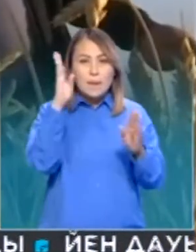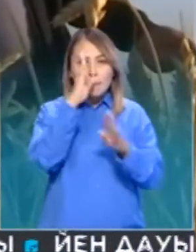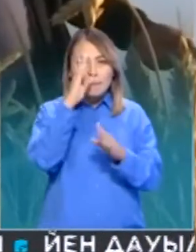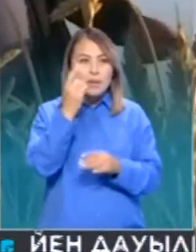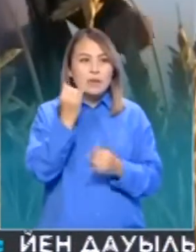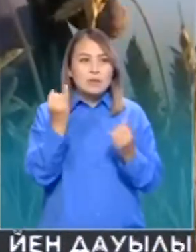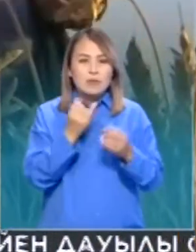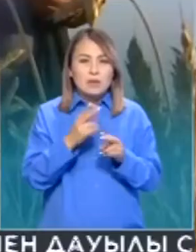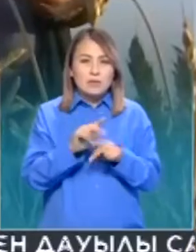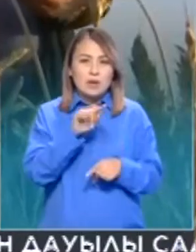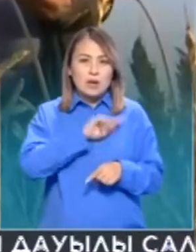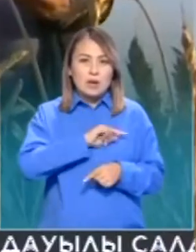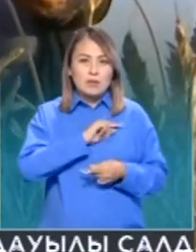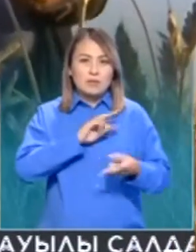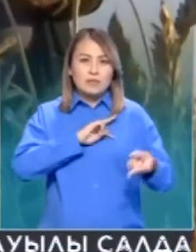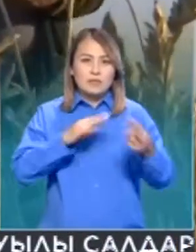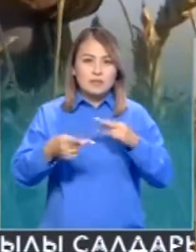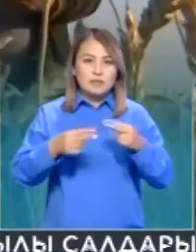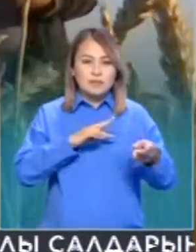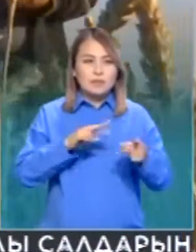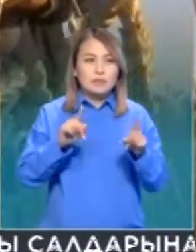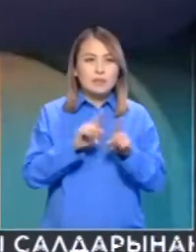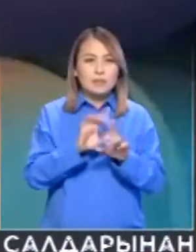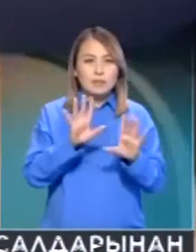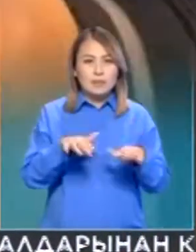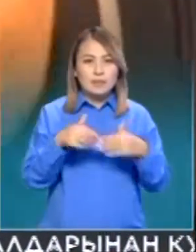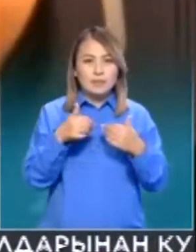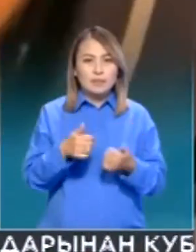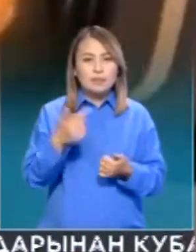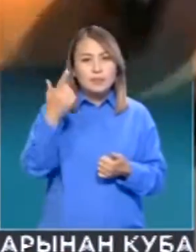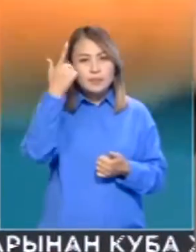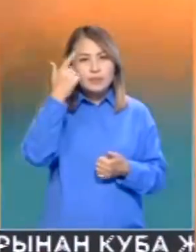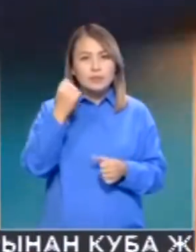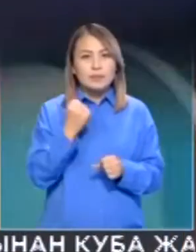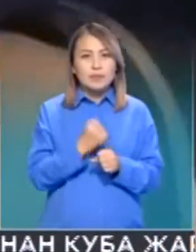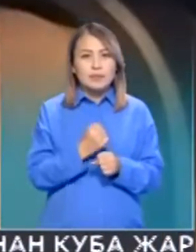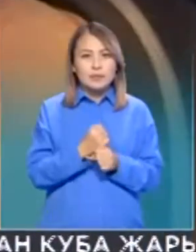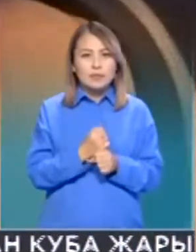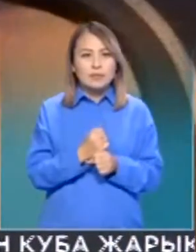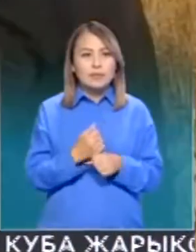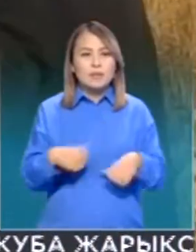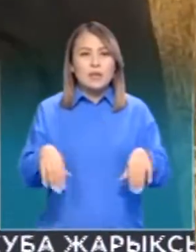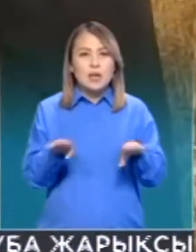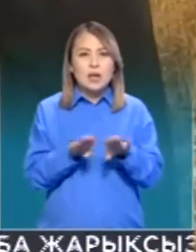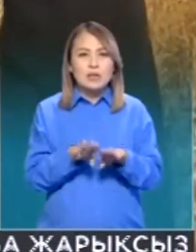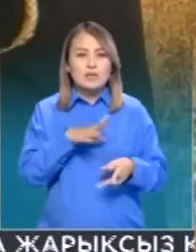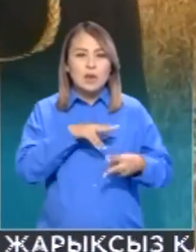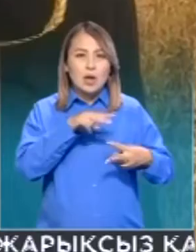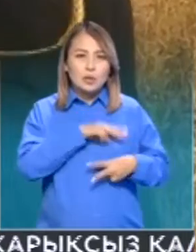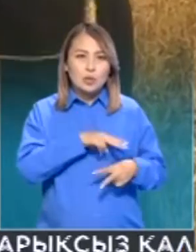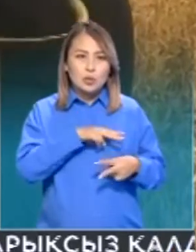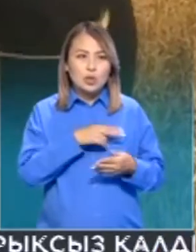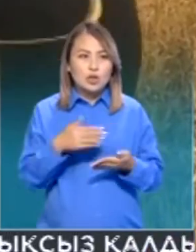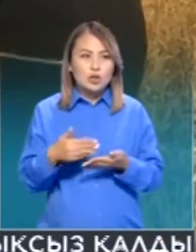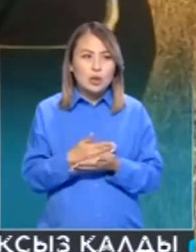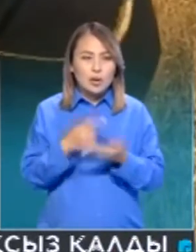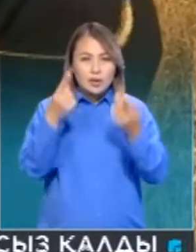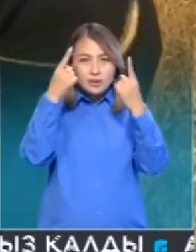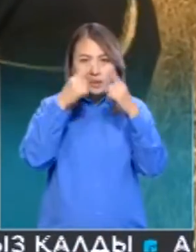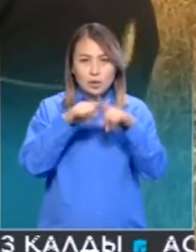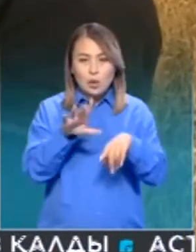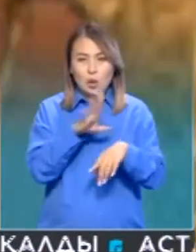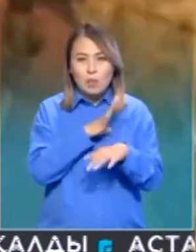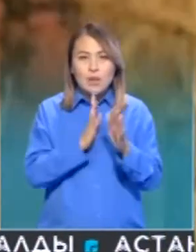мінезіне әбден үйренген, жердің сырын білетін диқан. 40 мың гектардай астық егетін алқабы бар. Егіншілік салаға жаңа технологияларды енгізіп жүр.